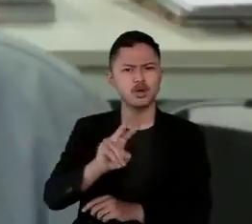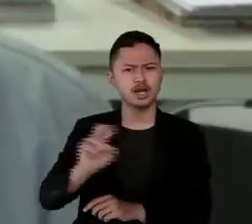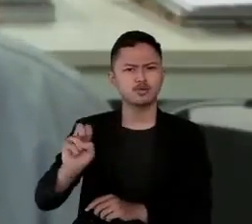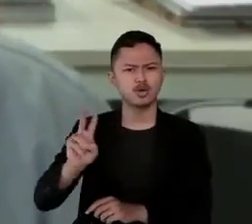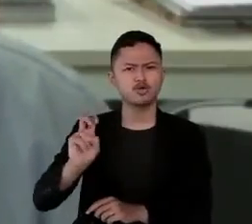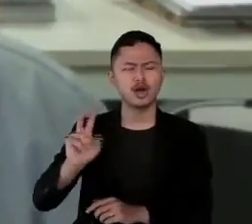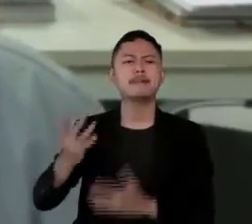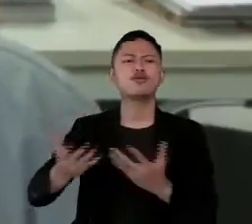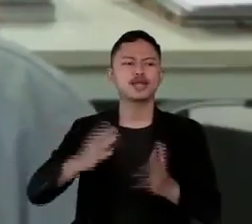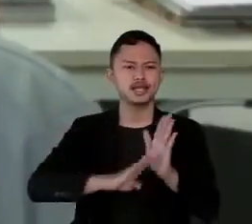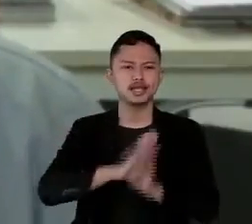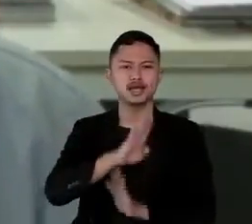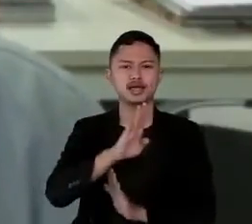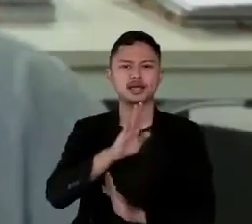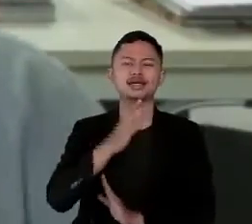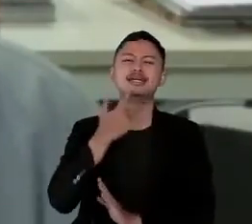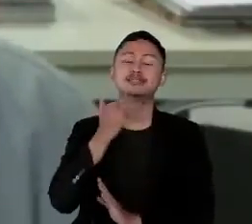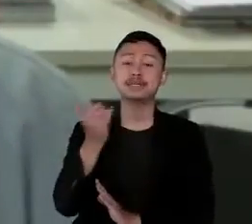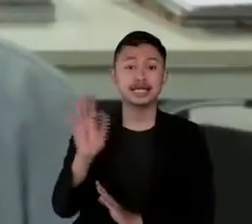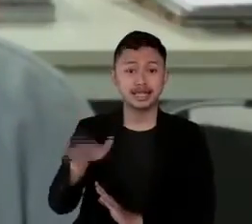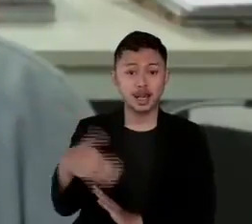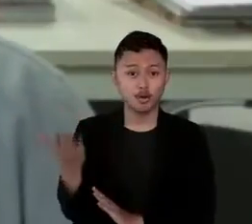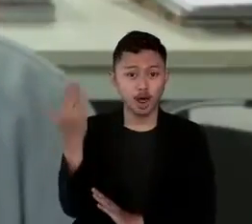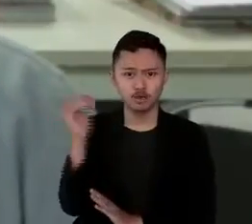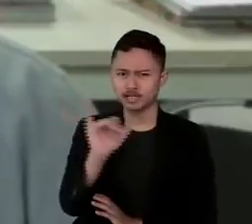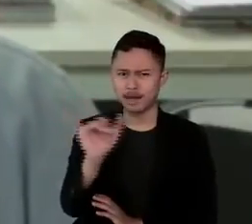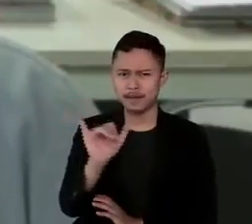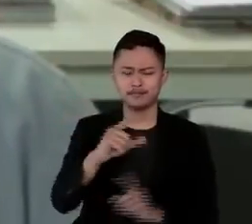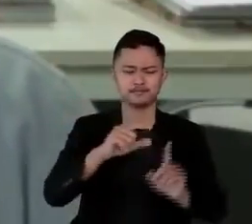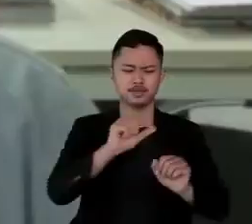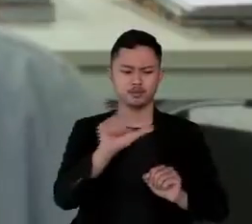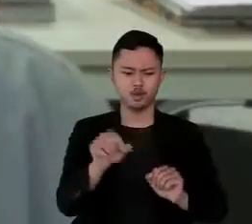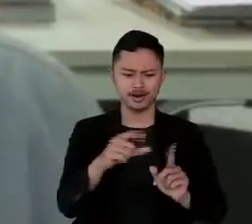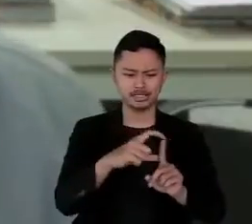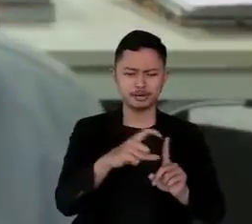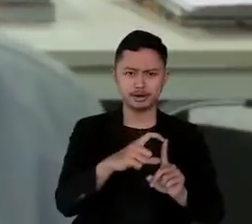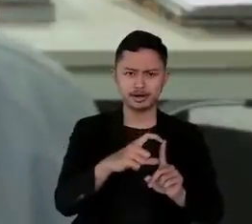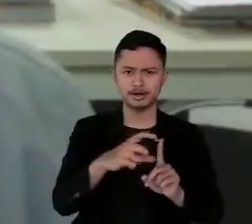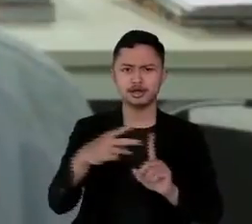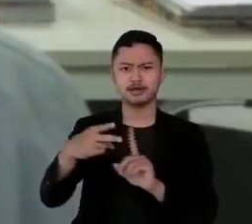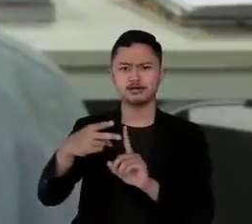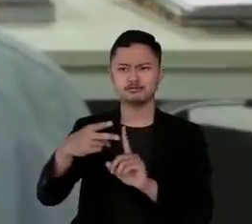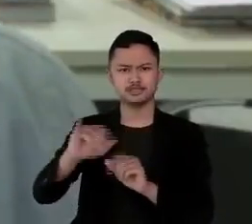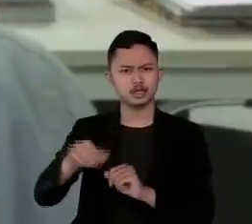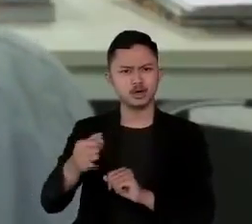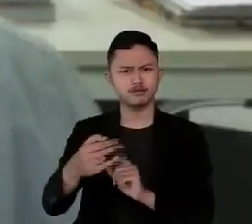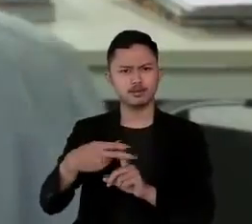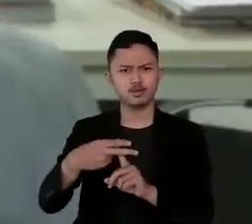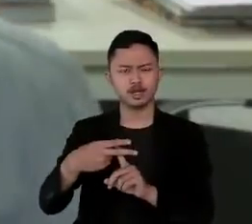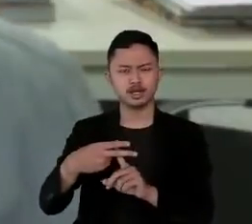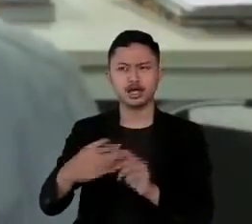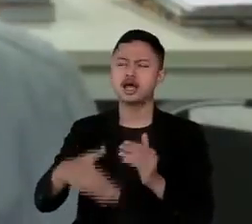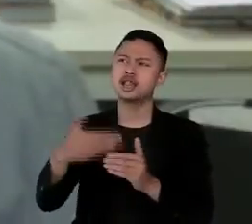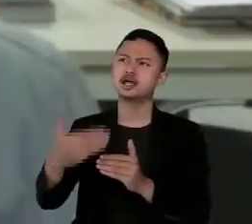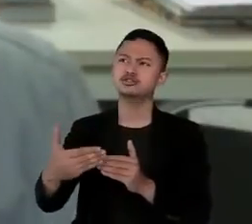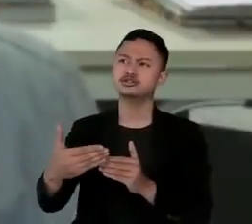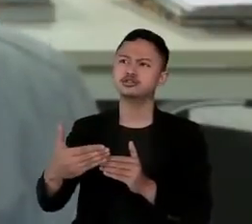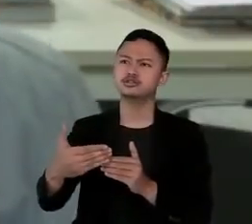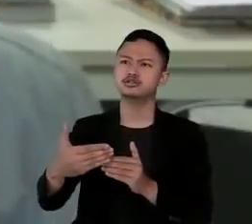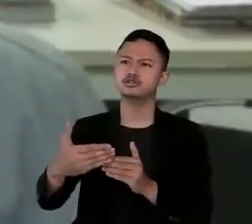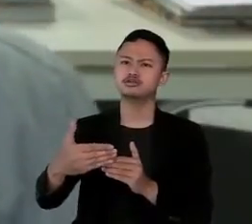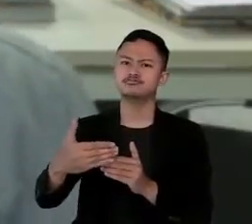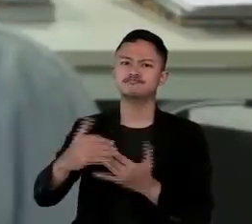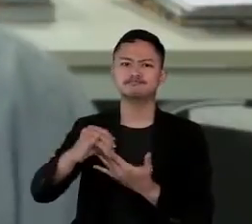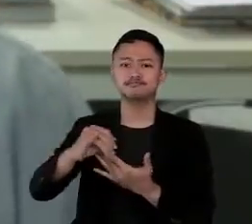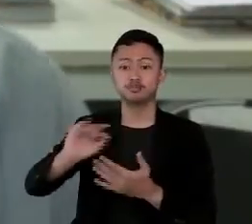Hai dan kemudian akan apa sih Salma tahun lalu juga desember-januari dikeluarin bulan Juli tahun lalu juga bentuk bulan Juli tahun ini juga